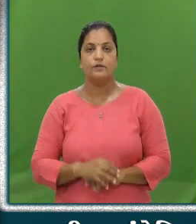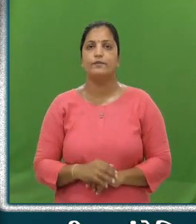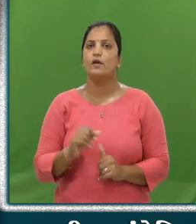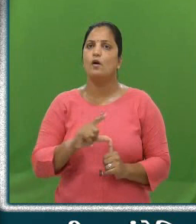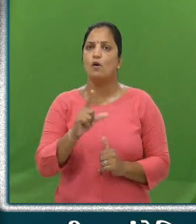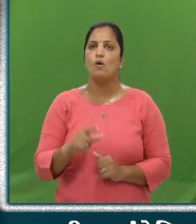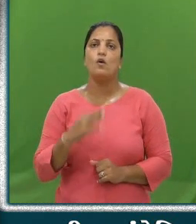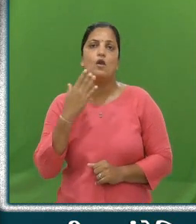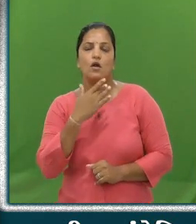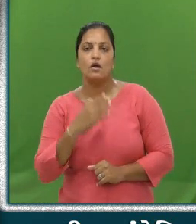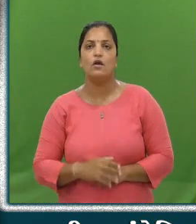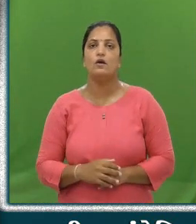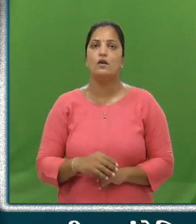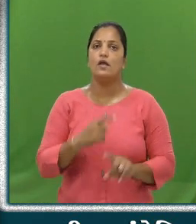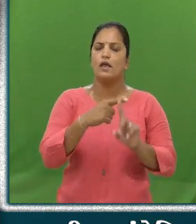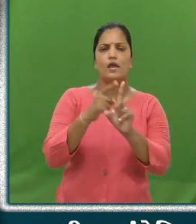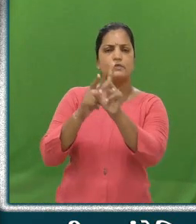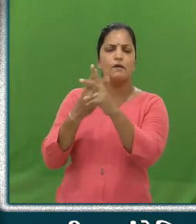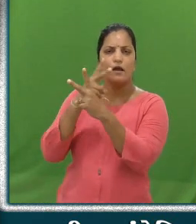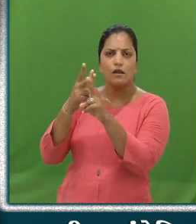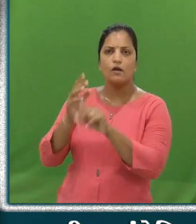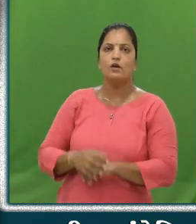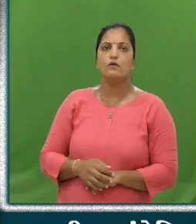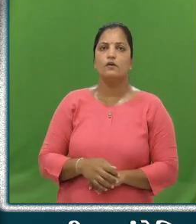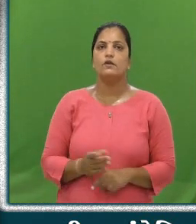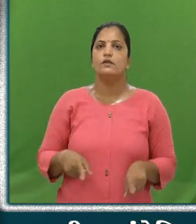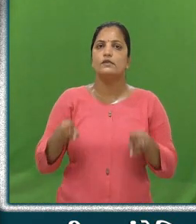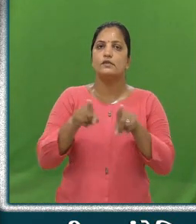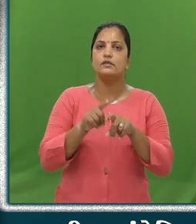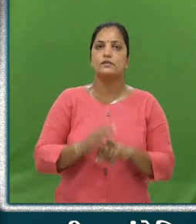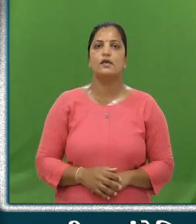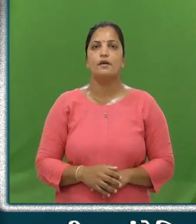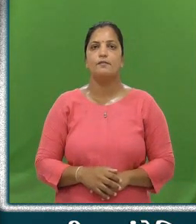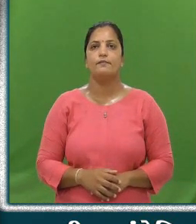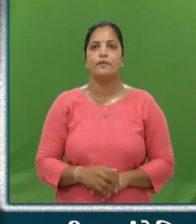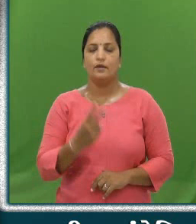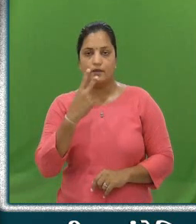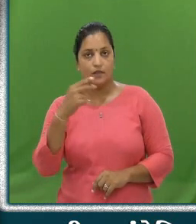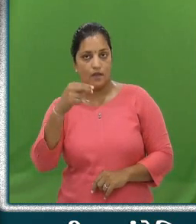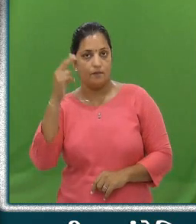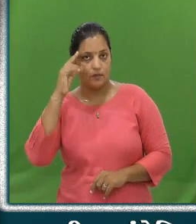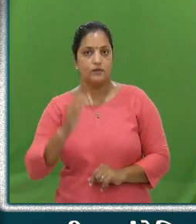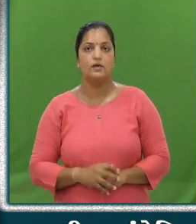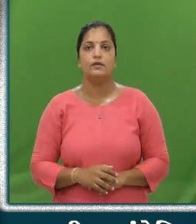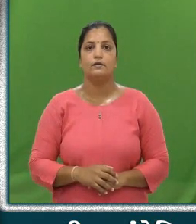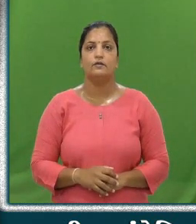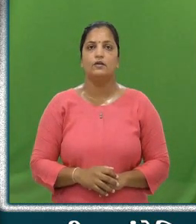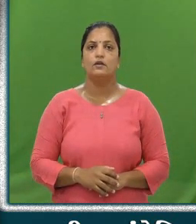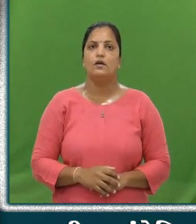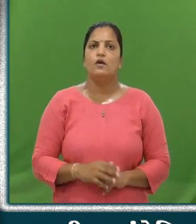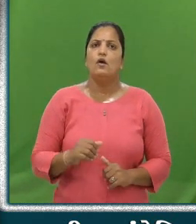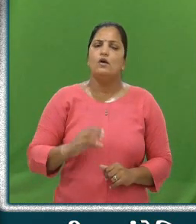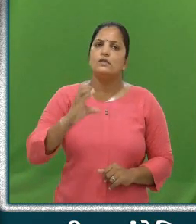પ્રત્યેક જે રંગસૂત્ર અલગ હોય તો એને આપણે એકલ સૂત્ર તરીકે ઓળખવામાં આવે છે પ્રત્યેક